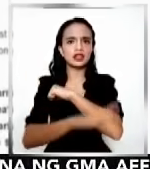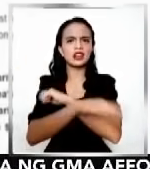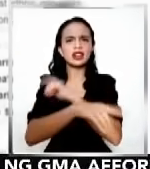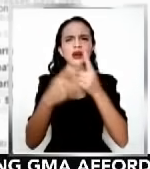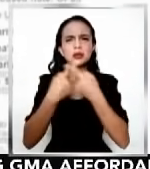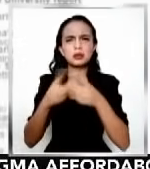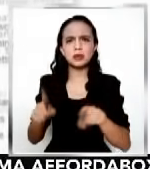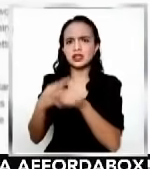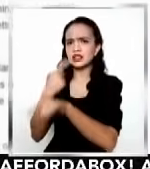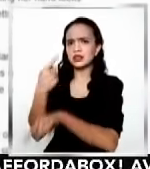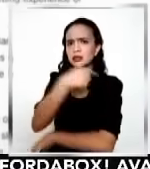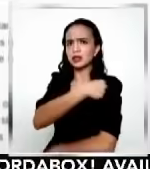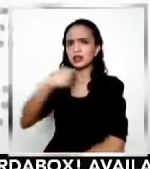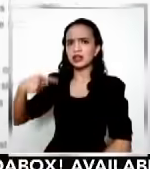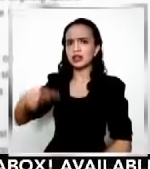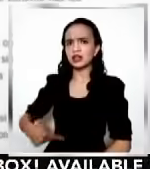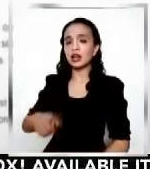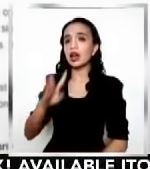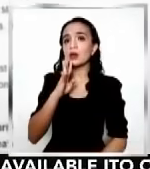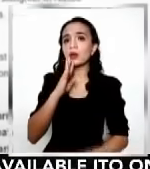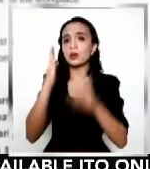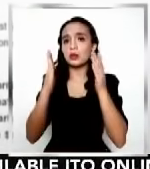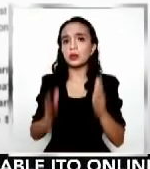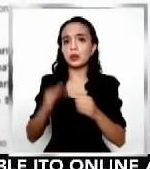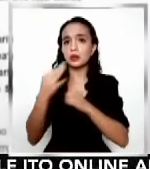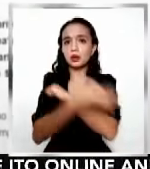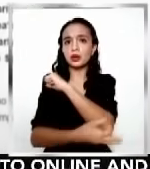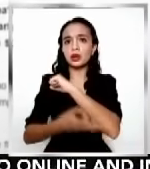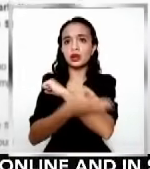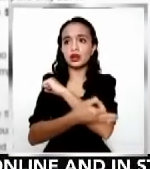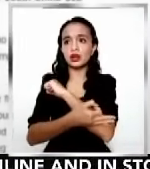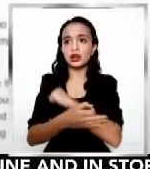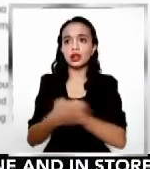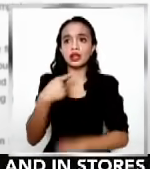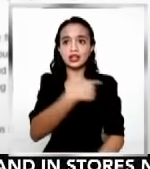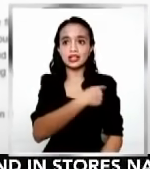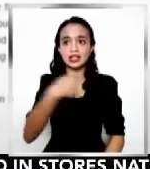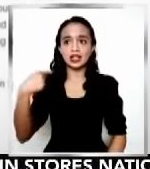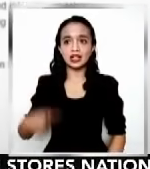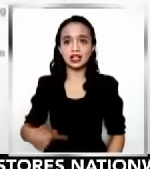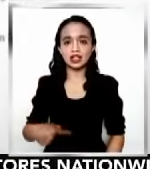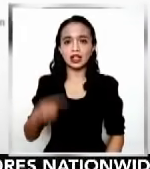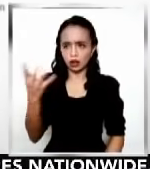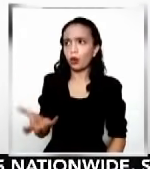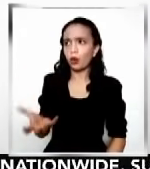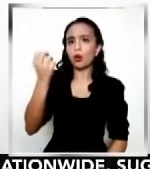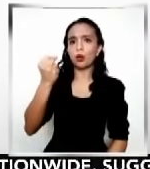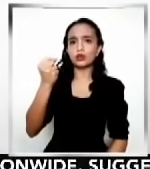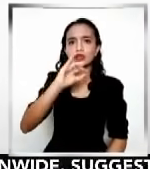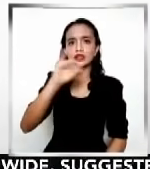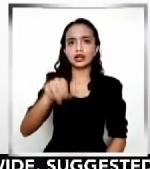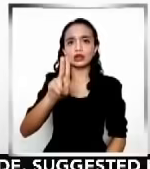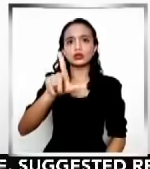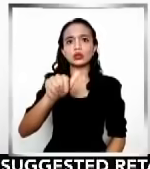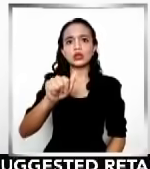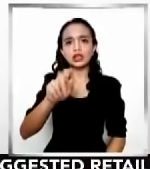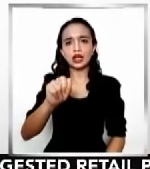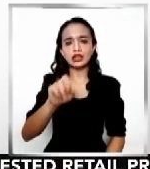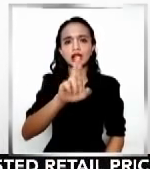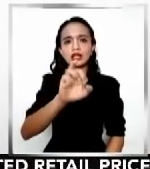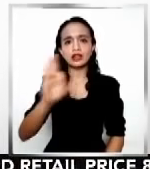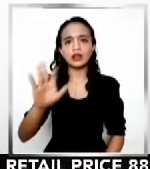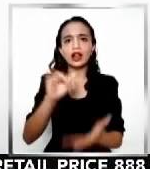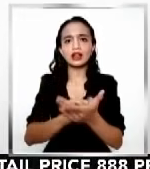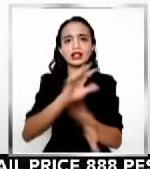Zhao Lijian, sa China ang Julian Felipe Reef. Bahagi raw ito ng kanilang Nansha Island kung saan fishing